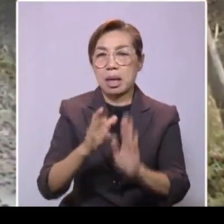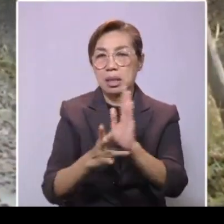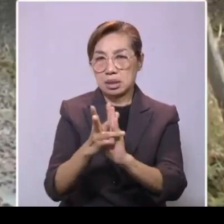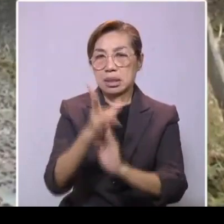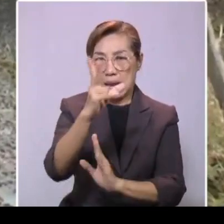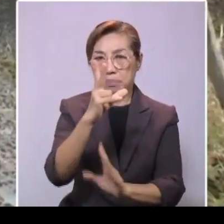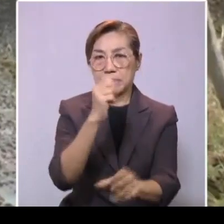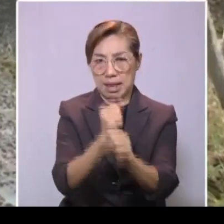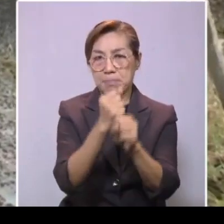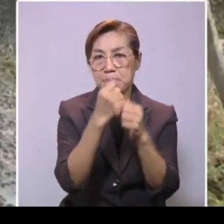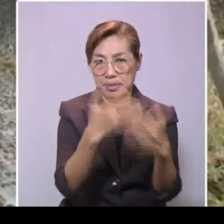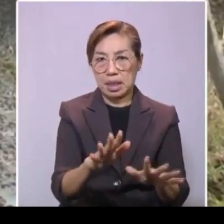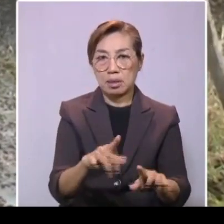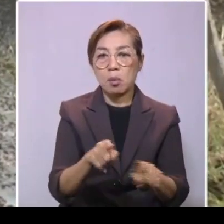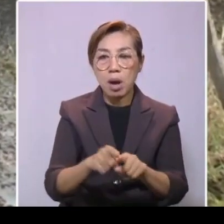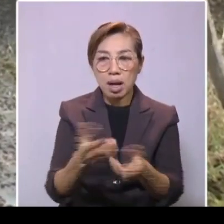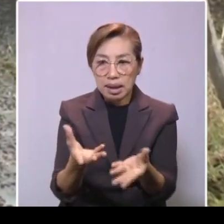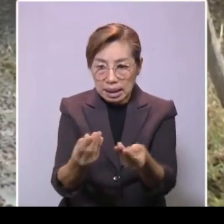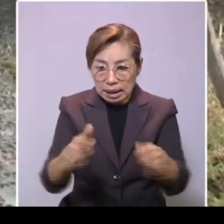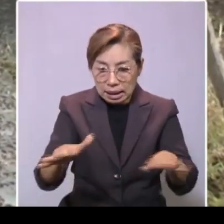สัปดาห์ในการพิสูจน์พื้นที่ทั้งหมดนะคะ